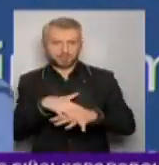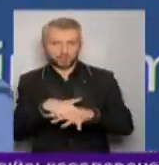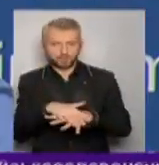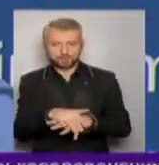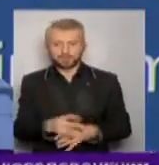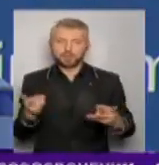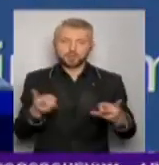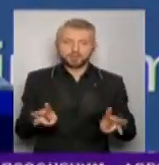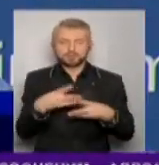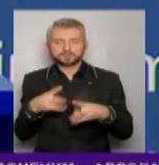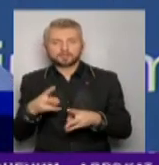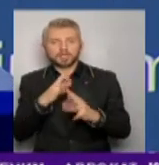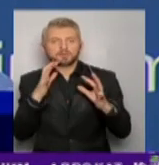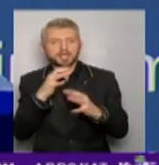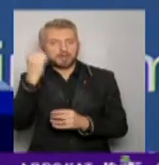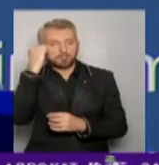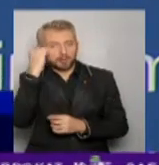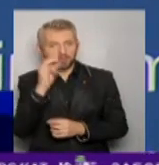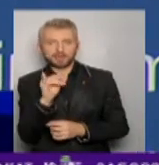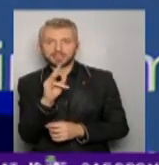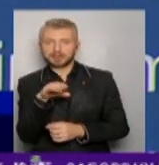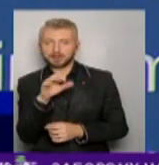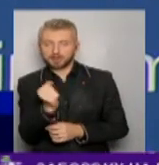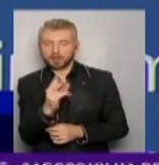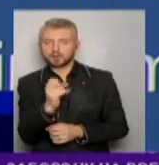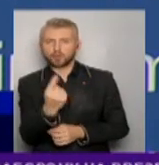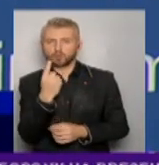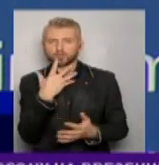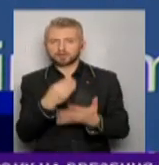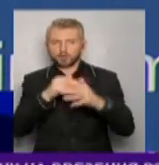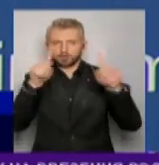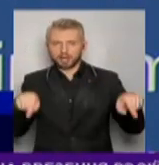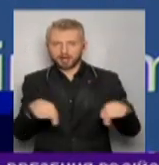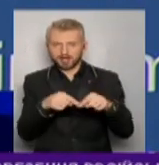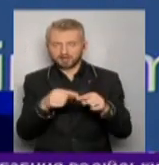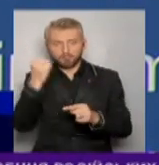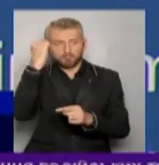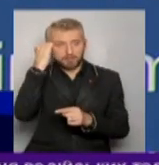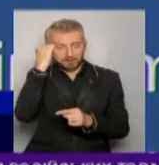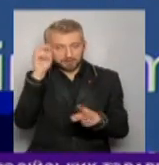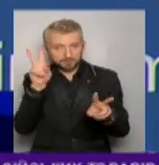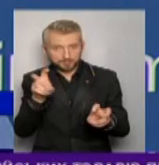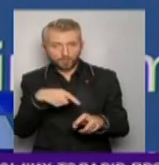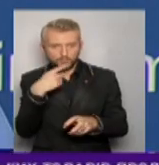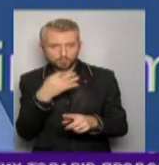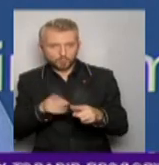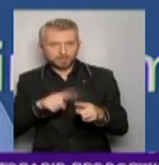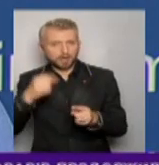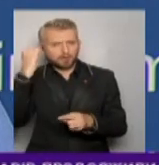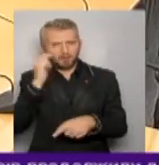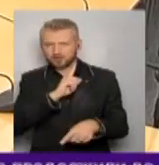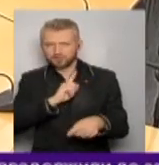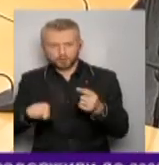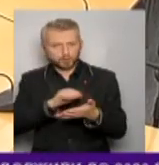потрібно зберегти пам'ять? І от якраз Нікіта на одному з своїх плакатів «Пам'ять», він якраз про це говорить, що пам'ять вона дуже швидко